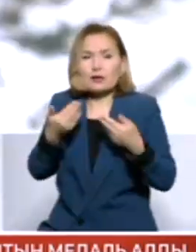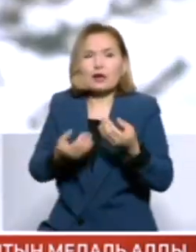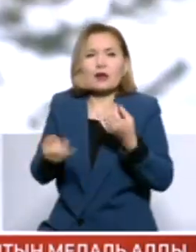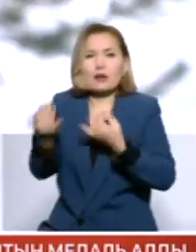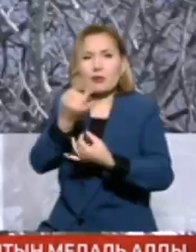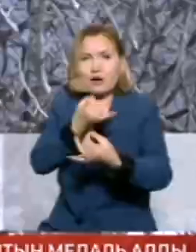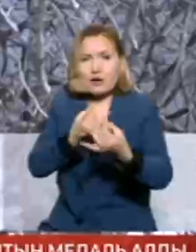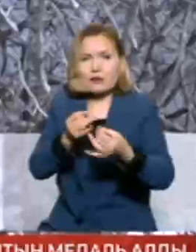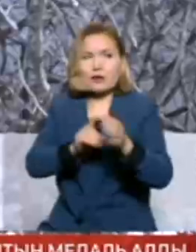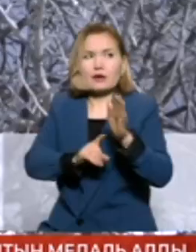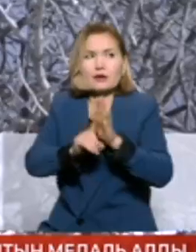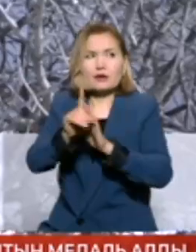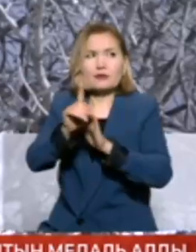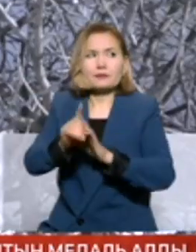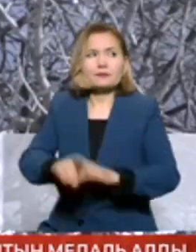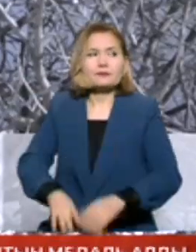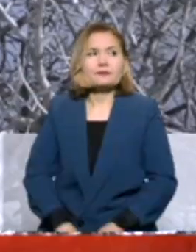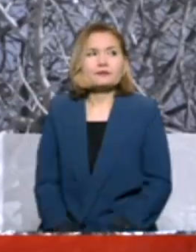тиісті органдарға жолдамақшы.